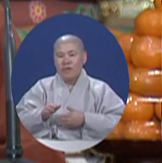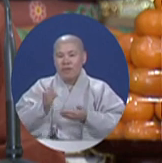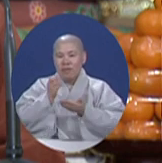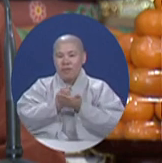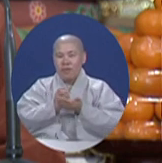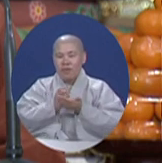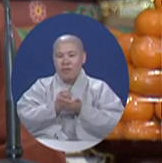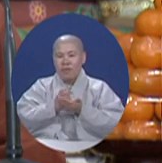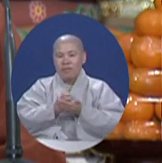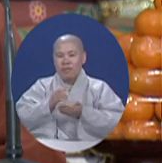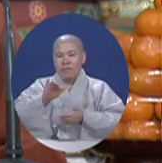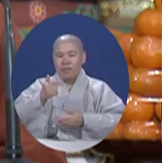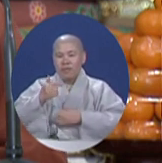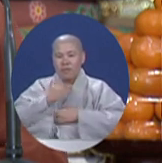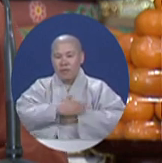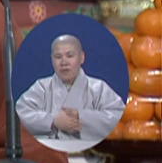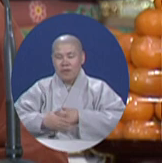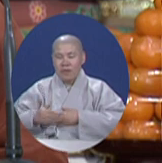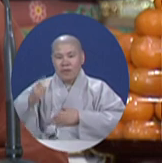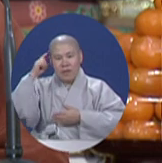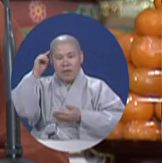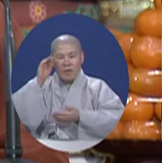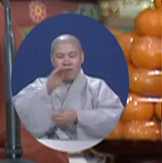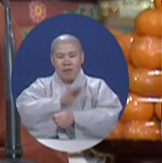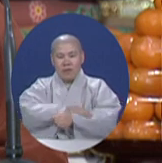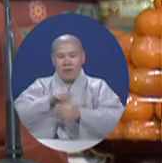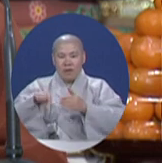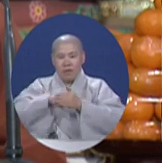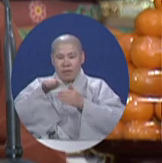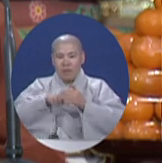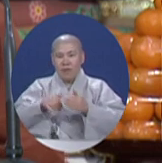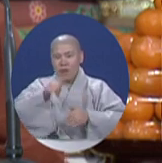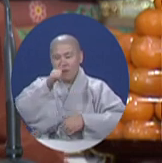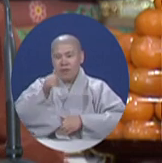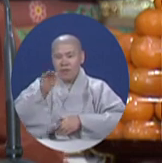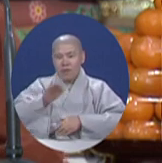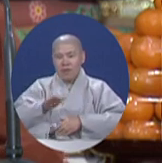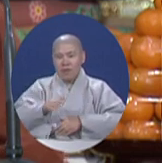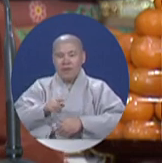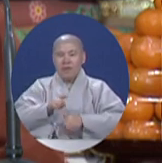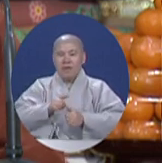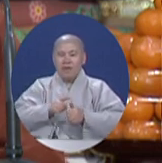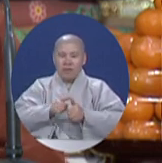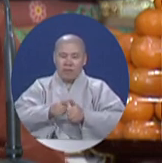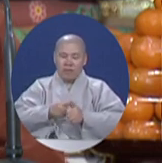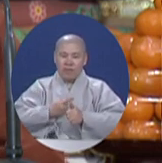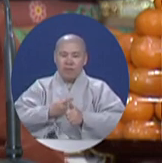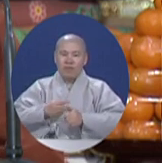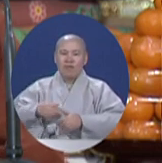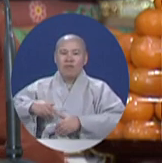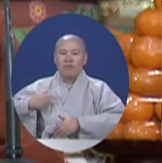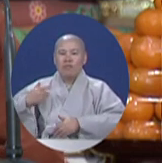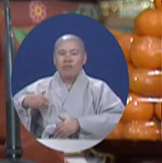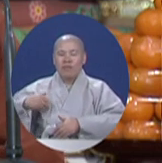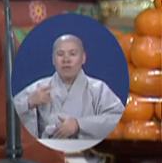대법신 그 지혜 속에 있는데 스스로 모를 뿐이에요.